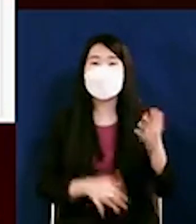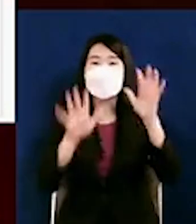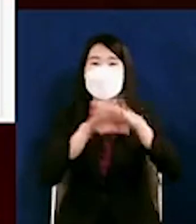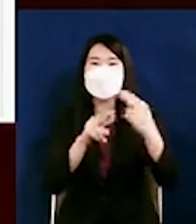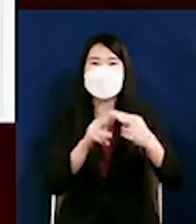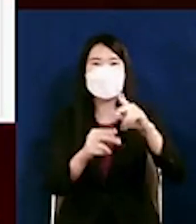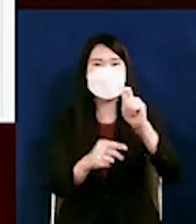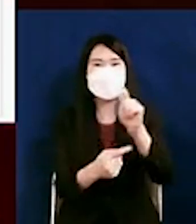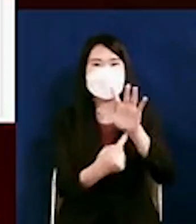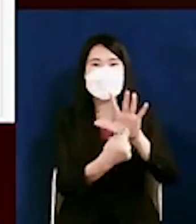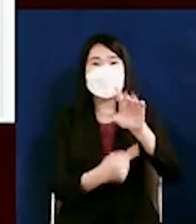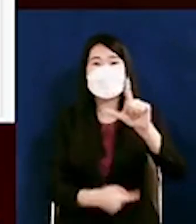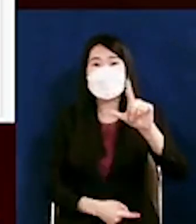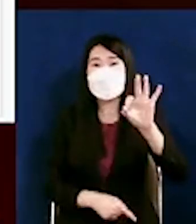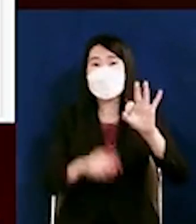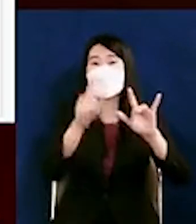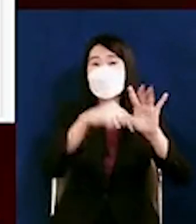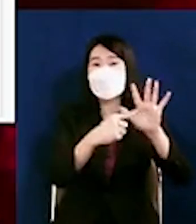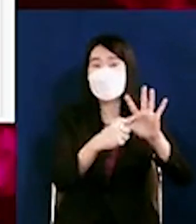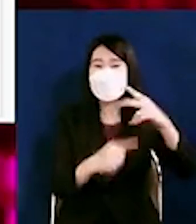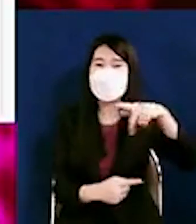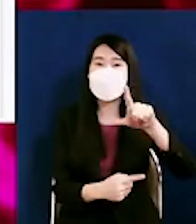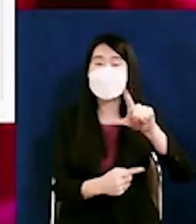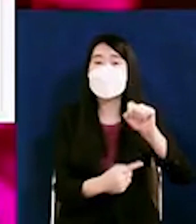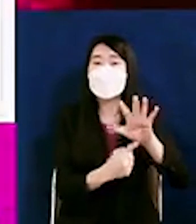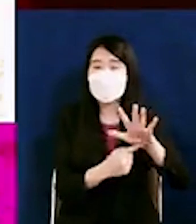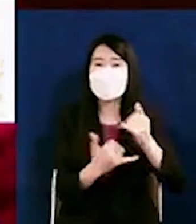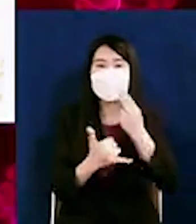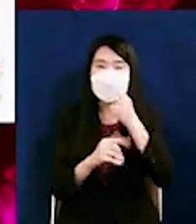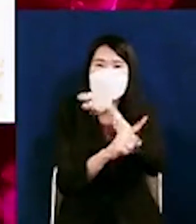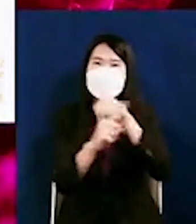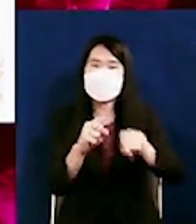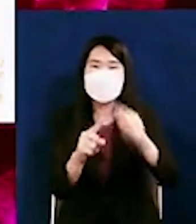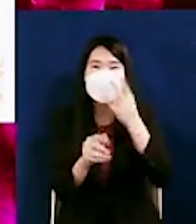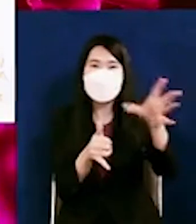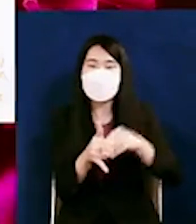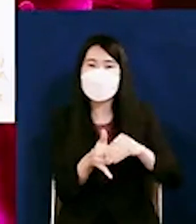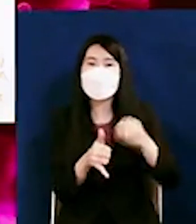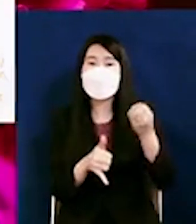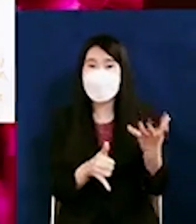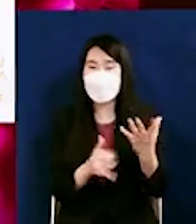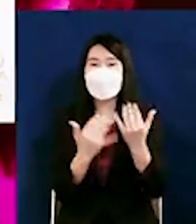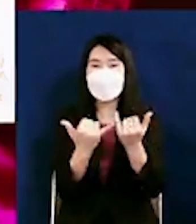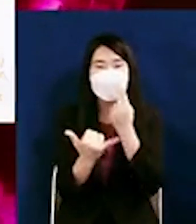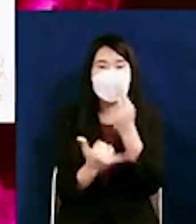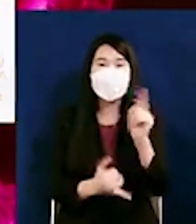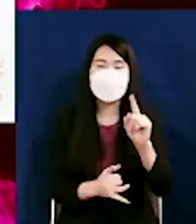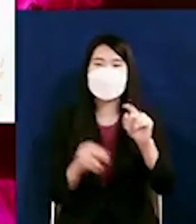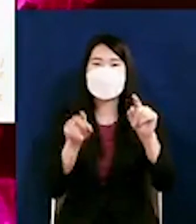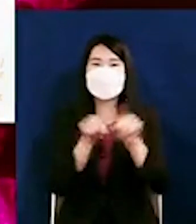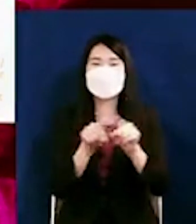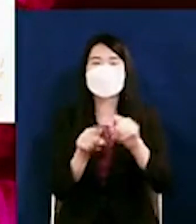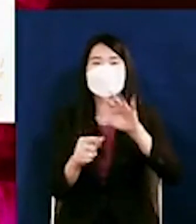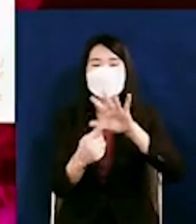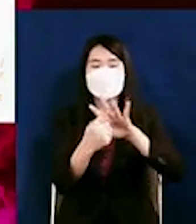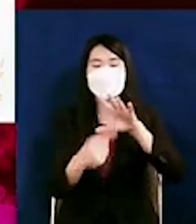สซึ่งก็จะมีเปอร์เซ็นต์ที่พบเจอสูงขึ้นทีนี้อย่างนี้ครับมาถึงเดลต้าพลัสบ้าง